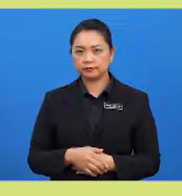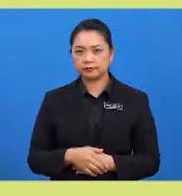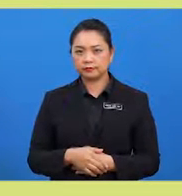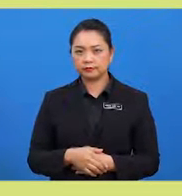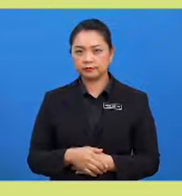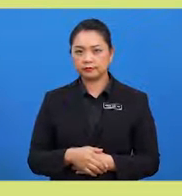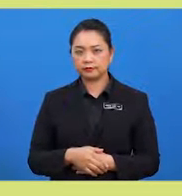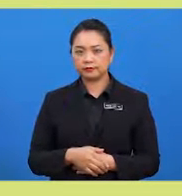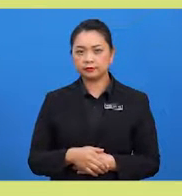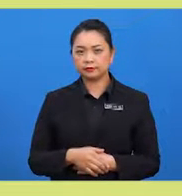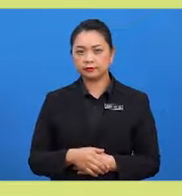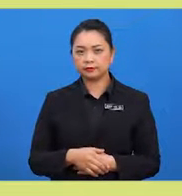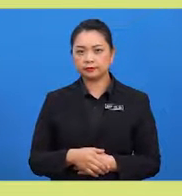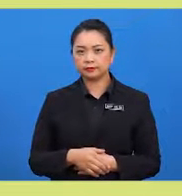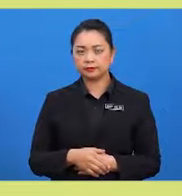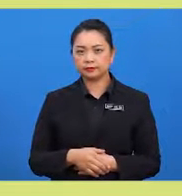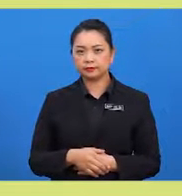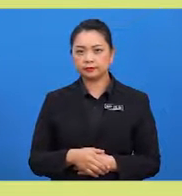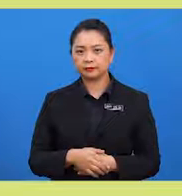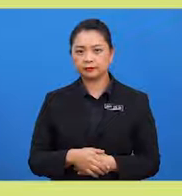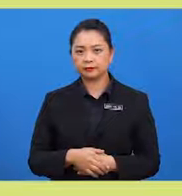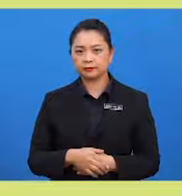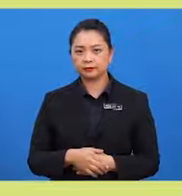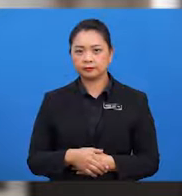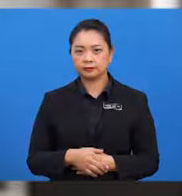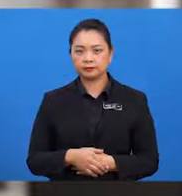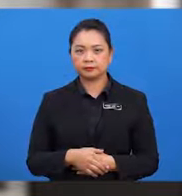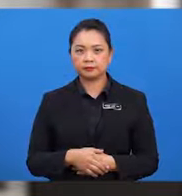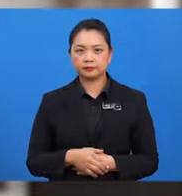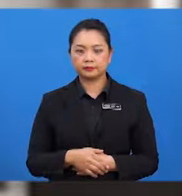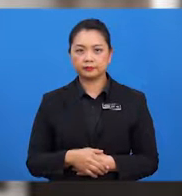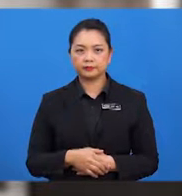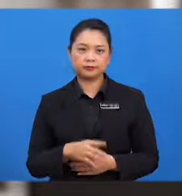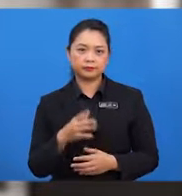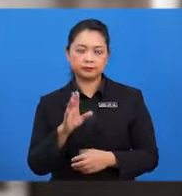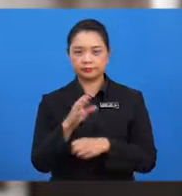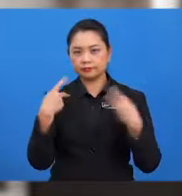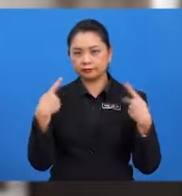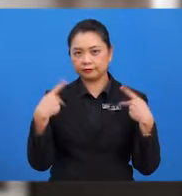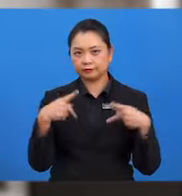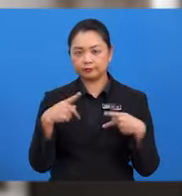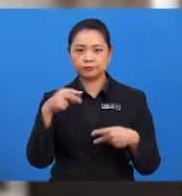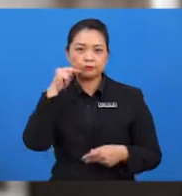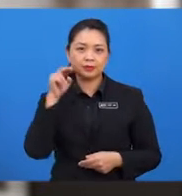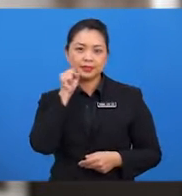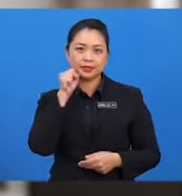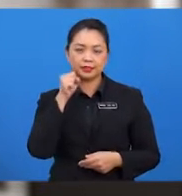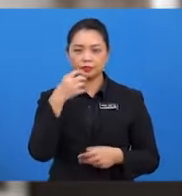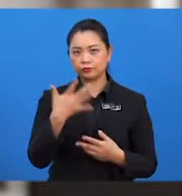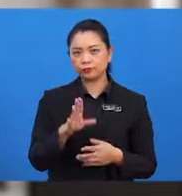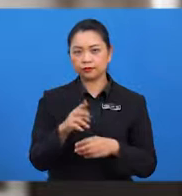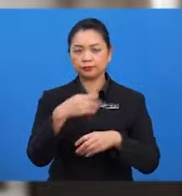RM62,400 adalah sama dengan jumlah equity pemilik. Butik Anggun City meneruskan perniagaan untuk tahun